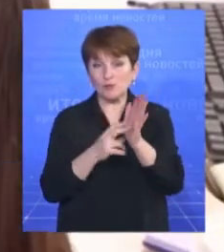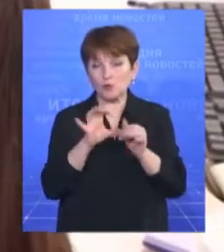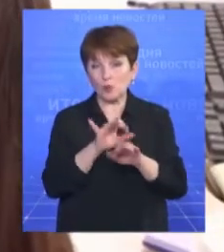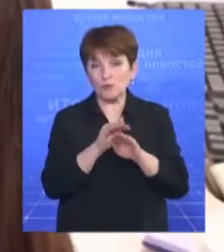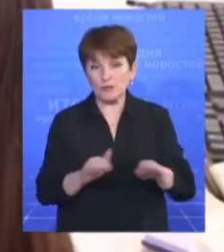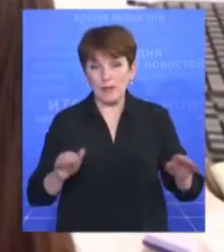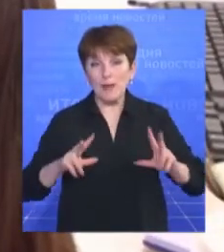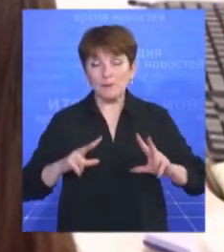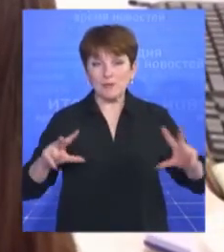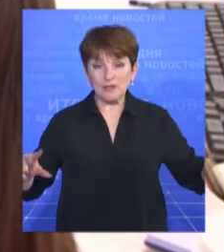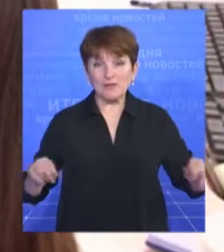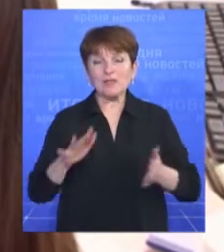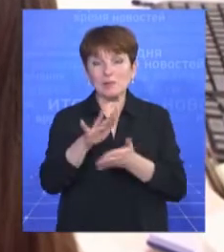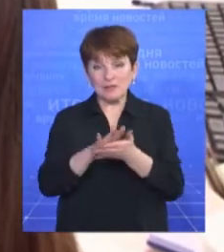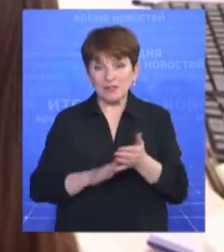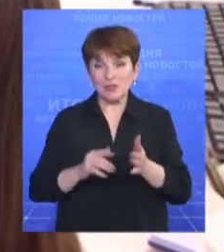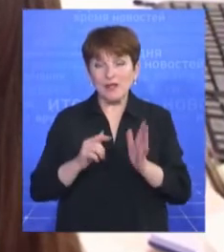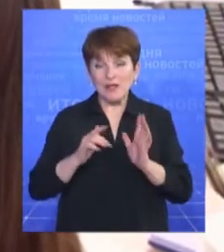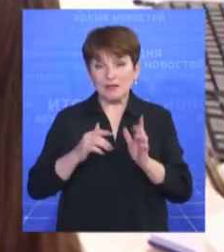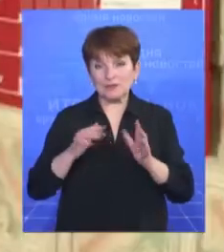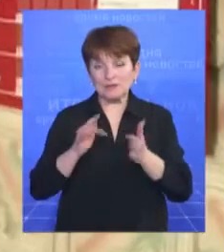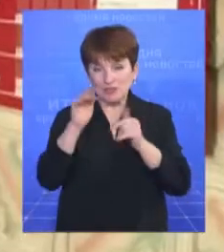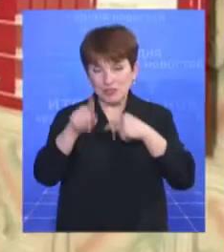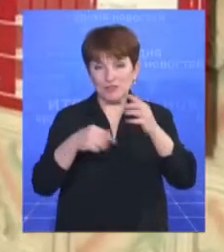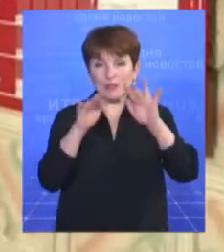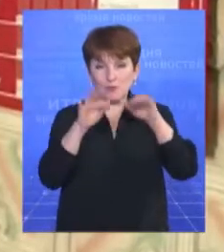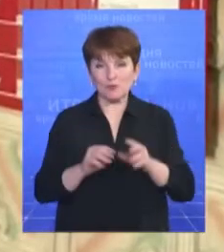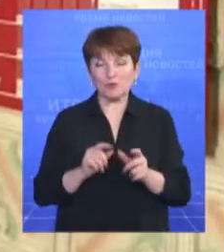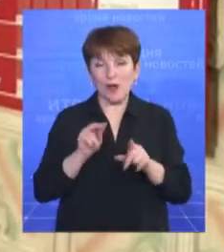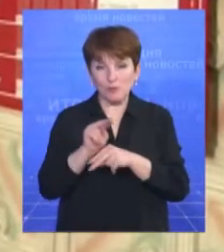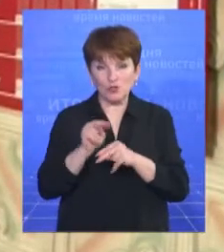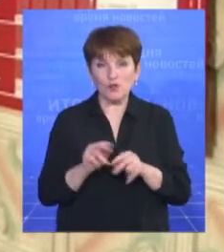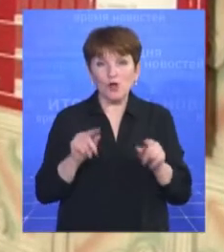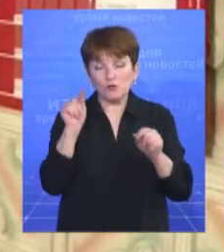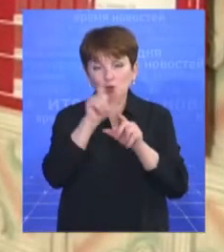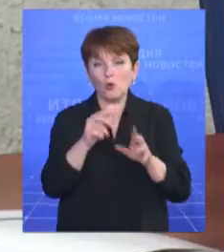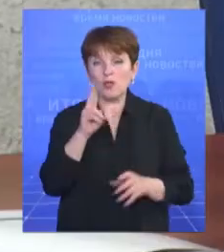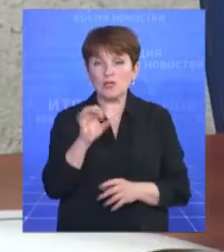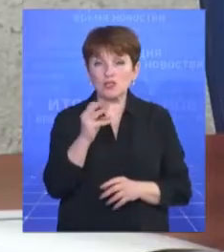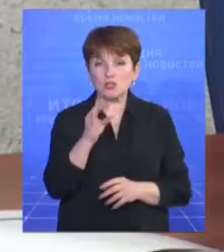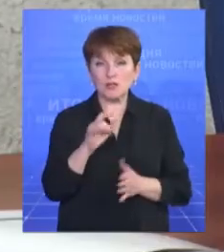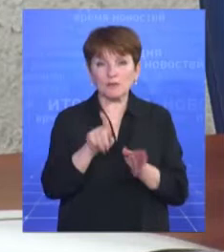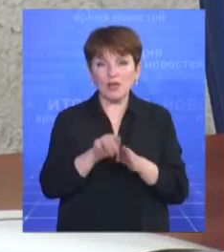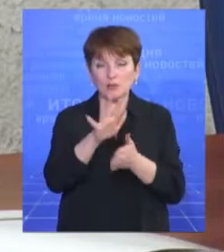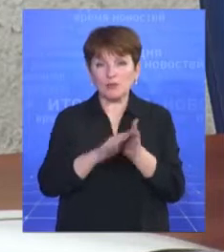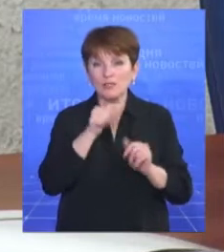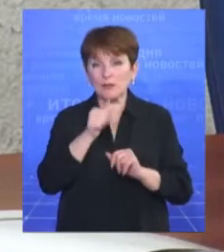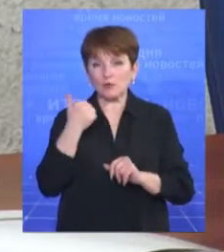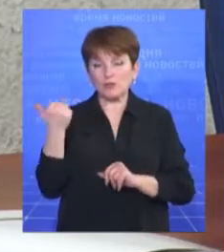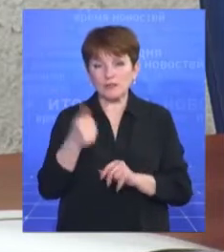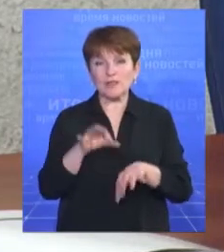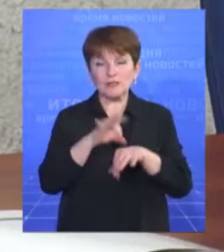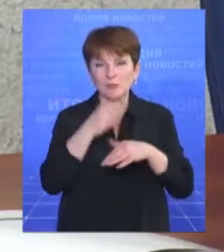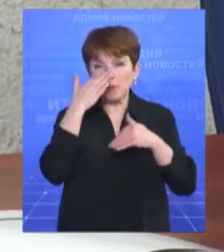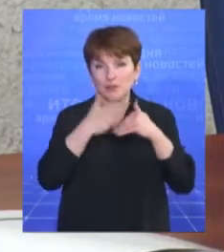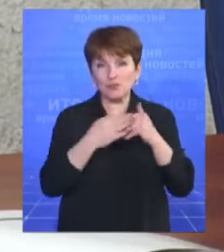из них у детей преподаватели продолжают дистанционное обучение в школах кыштыма карантин также продлен за прошлую неделю там